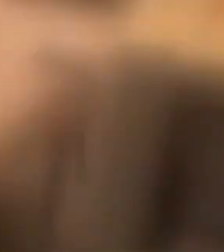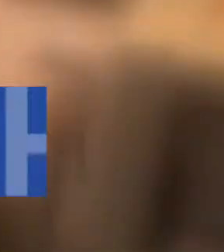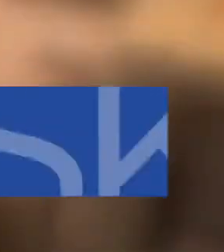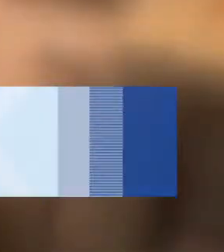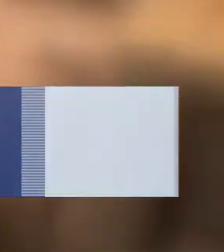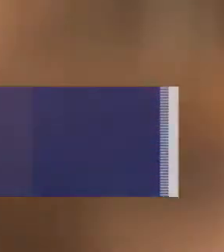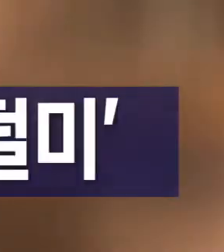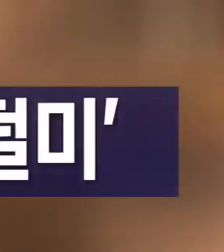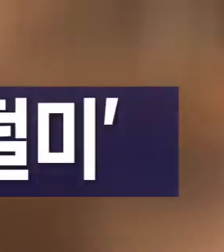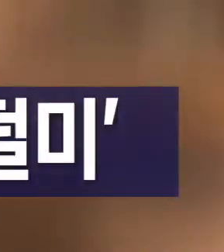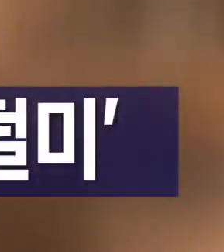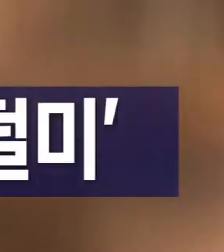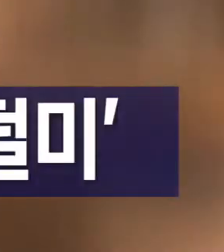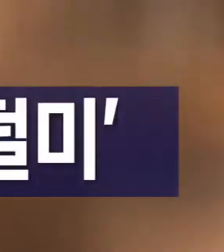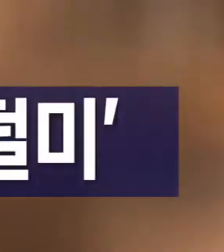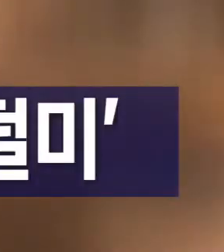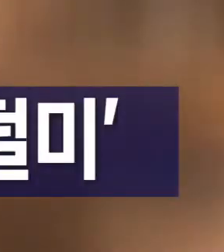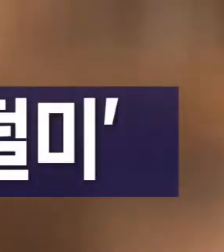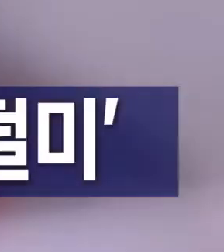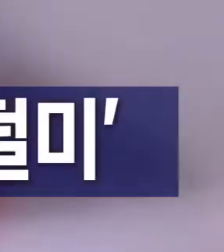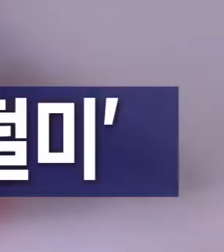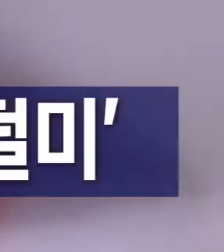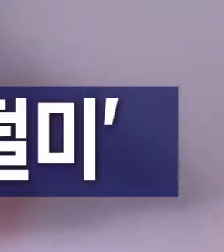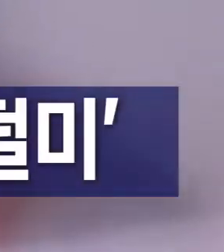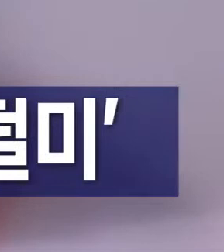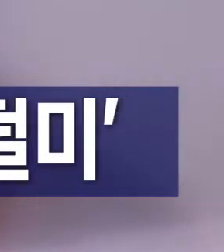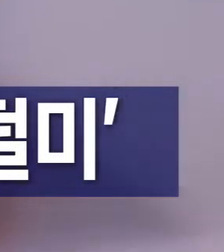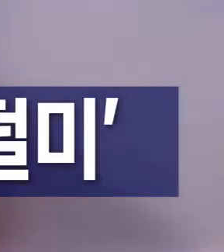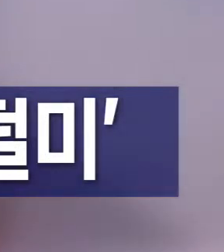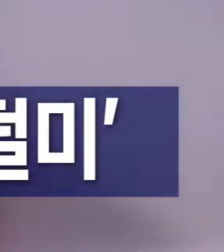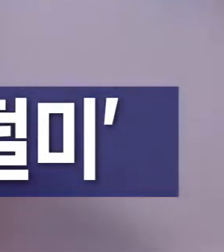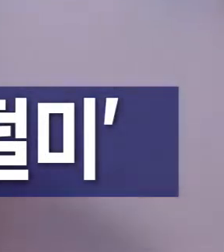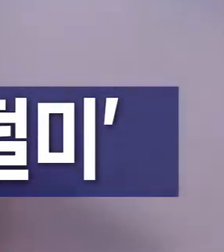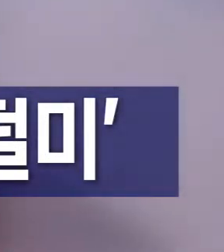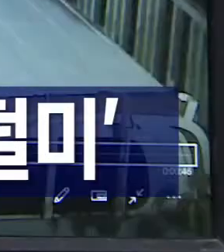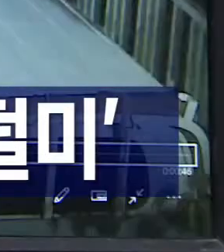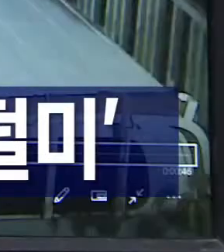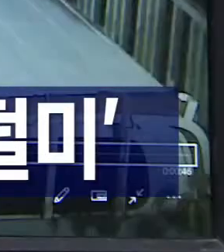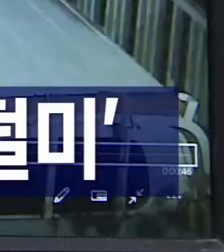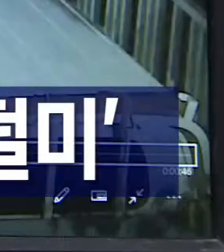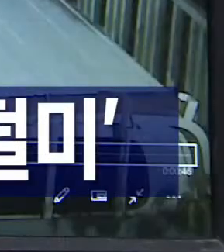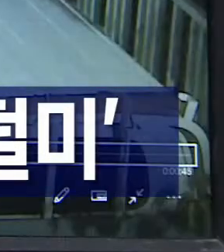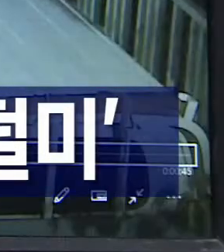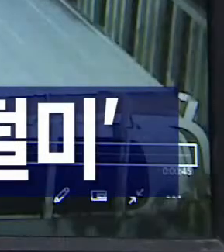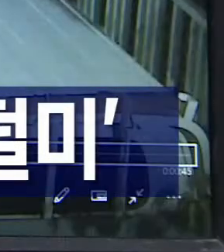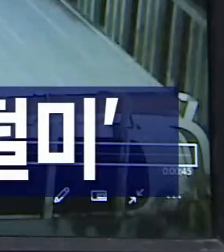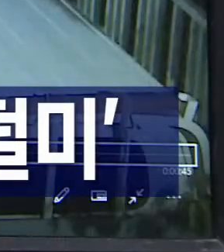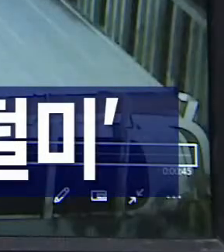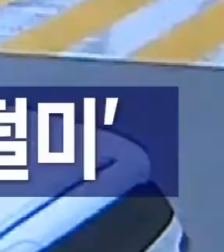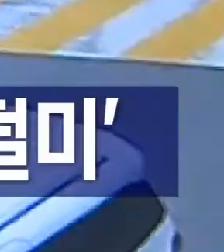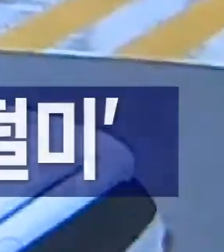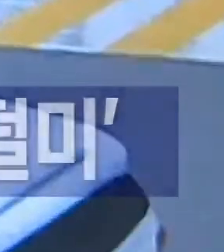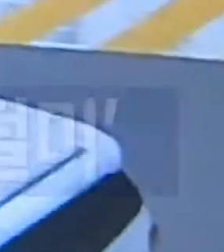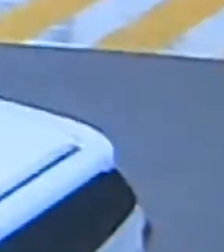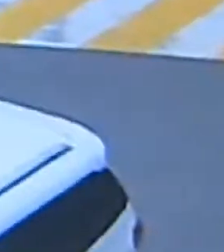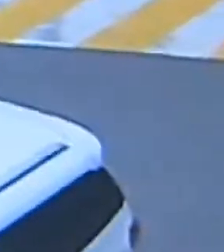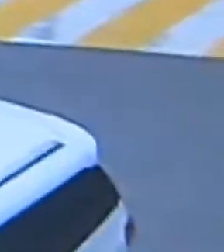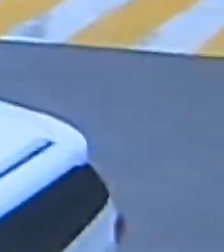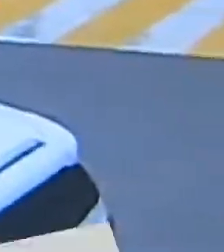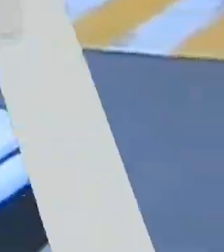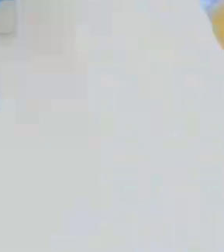정부 공무원과 대기업 간부 행세를 하며 15년간 사기 행각을 벌여온 남성이 되레 시민의 소가 덜미를